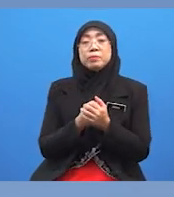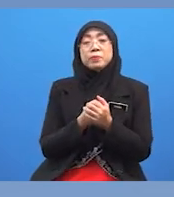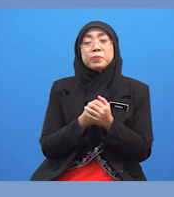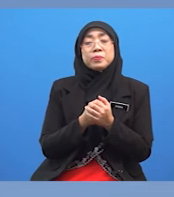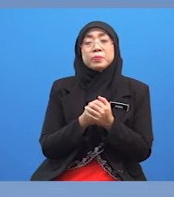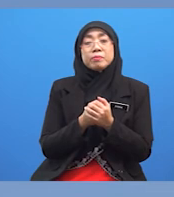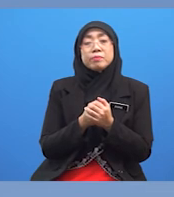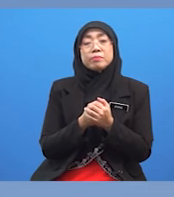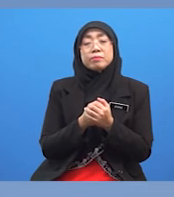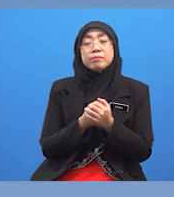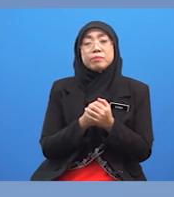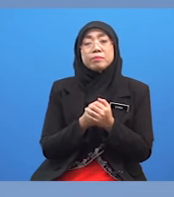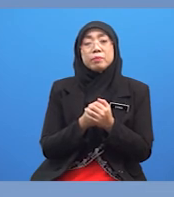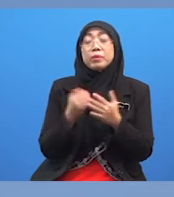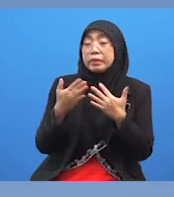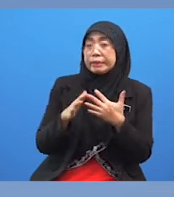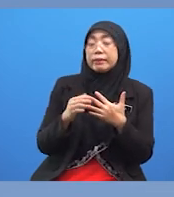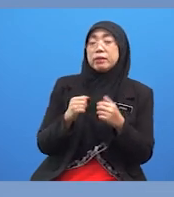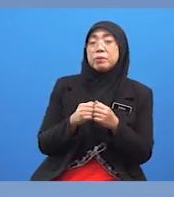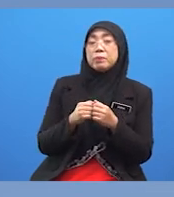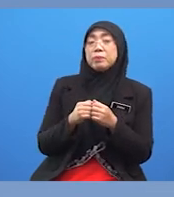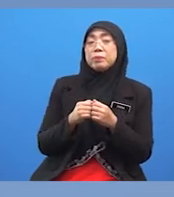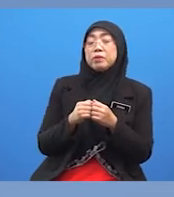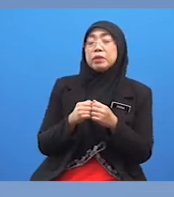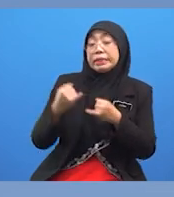Lombong Lembah Tualang berjaya ditubuhkan.